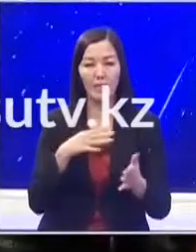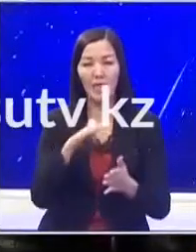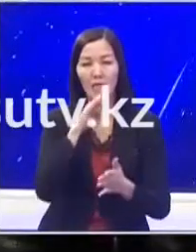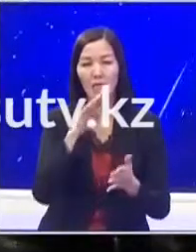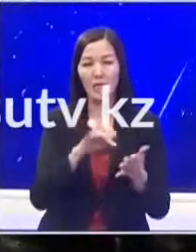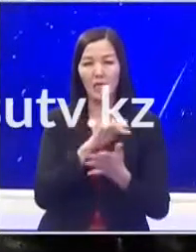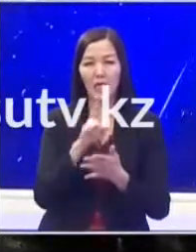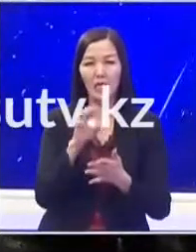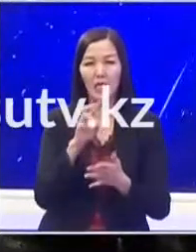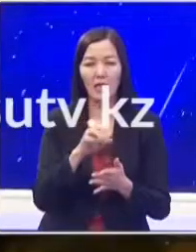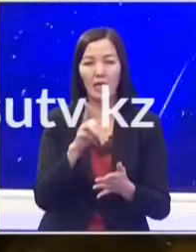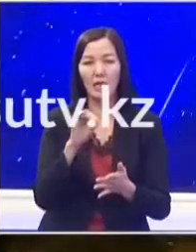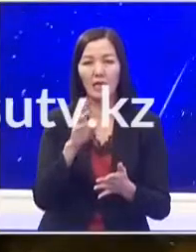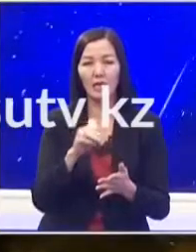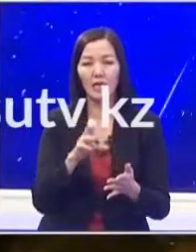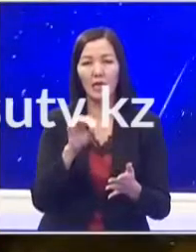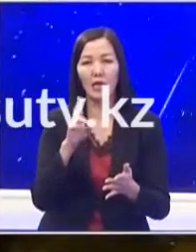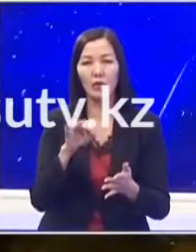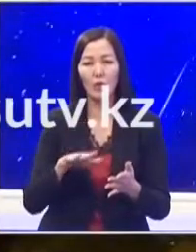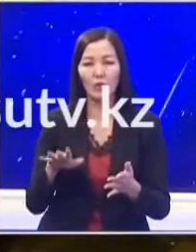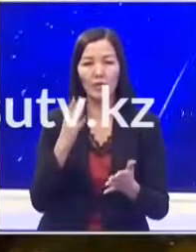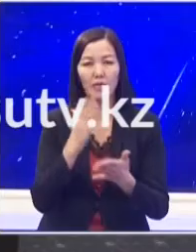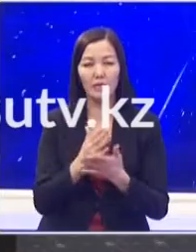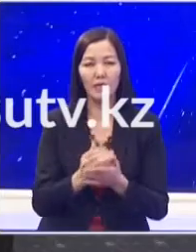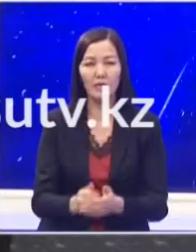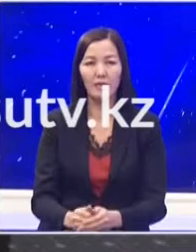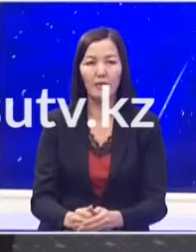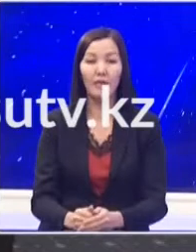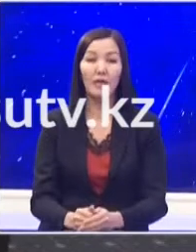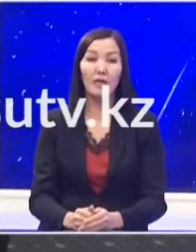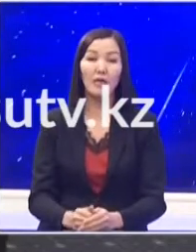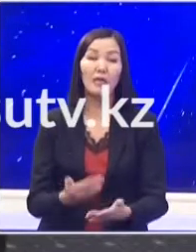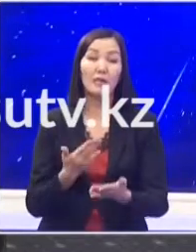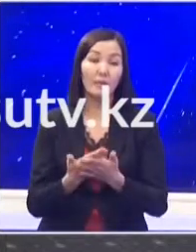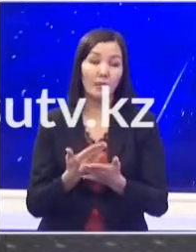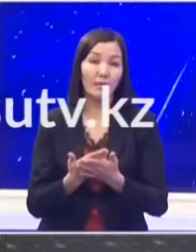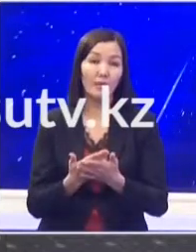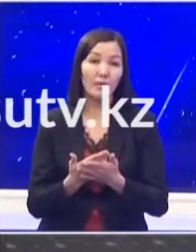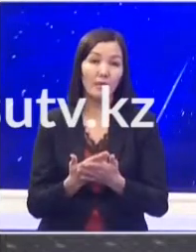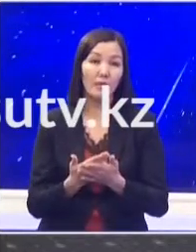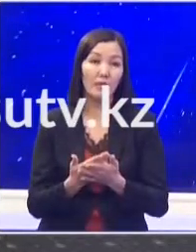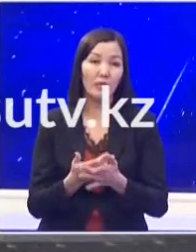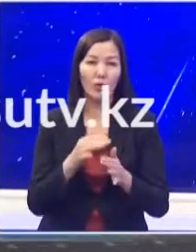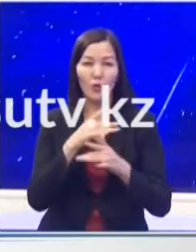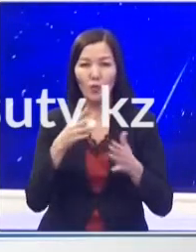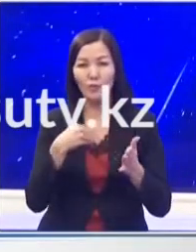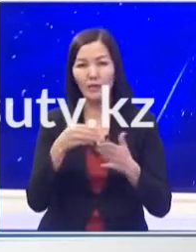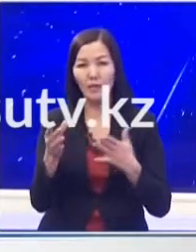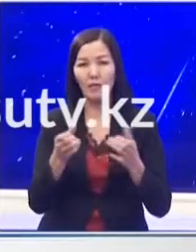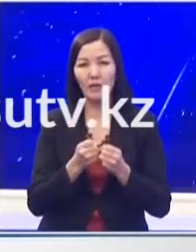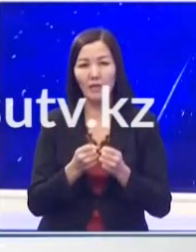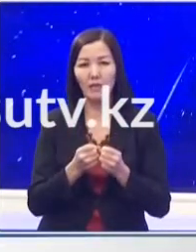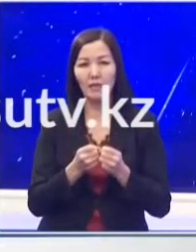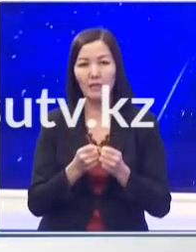мен Кеген, Қаратал, Ақсу аудандарында анықталып отыр. Егер оптовый туо болса, мысалы да қымбат